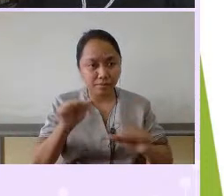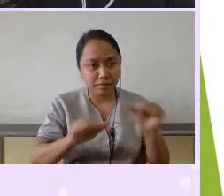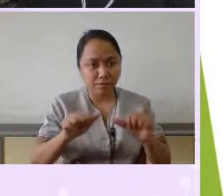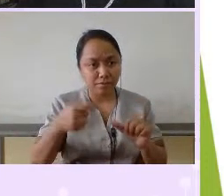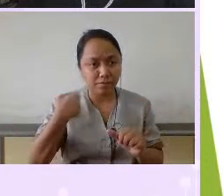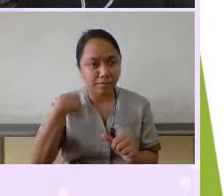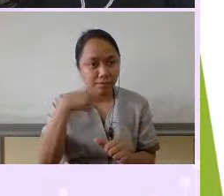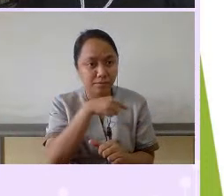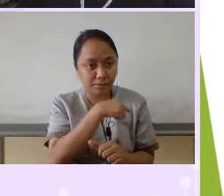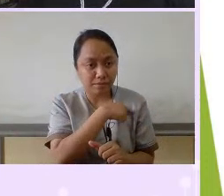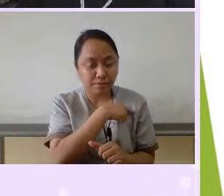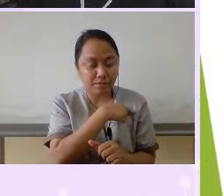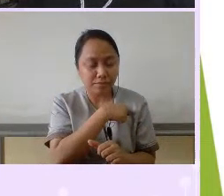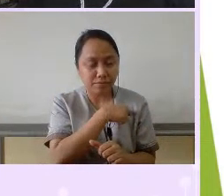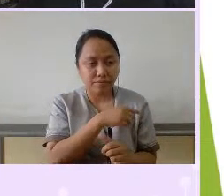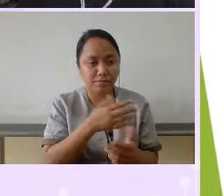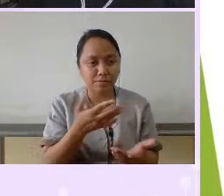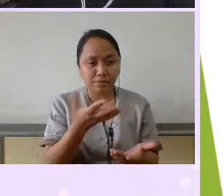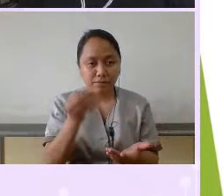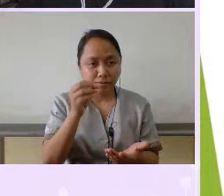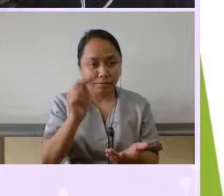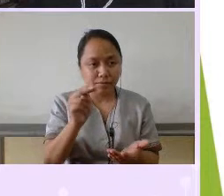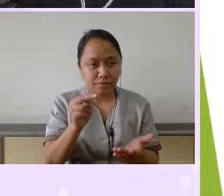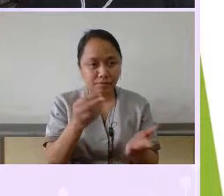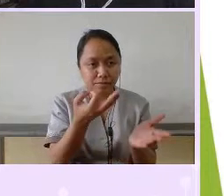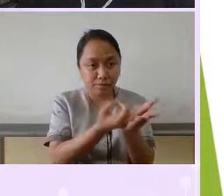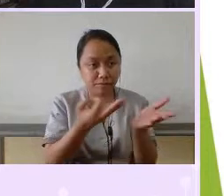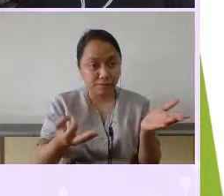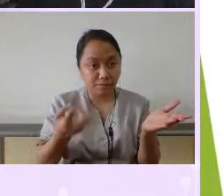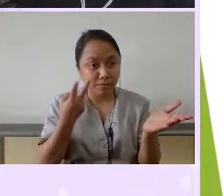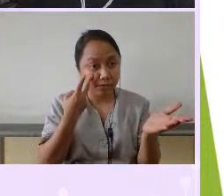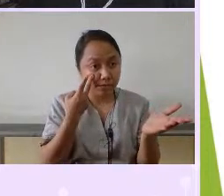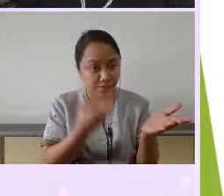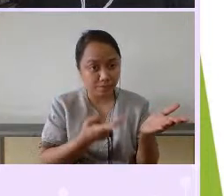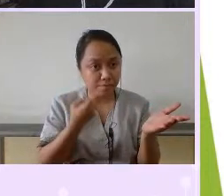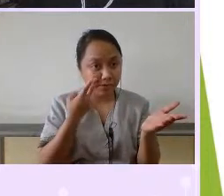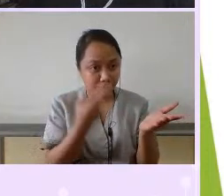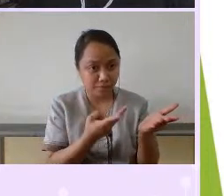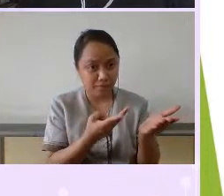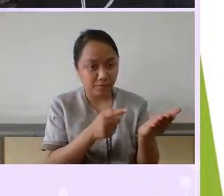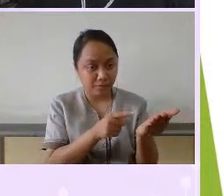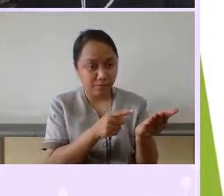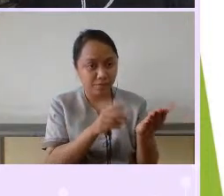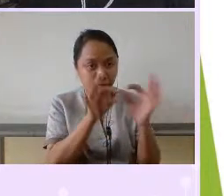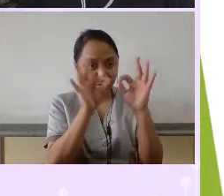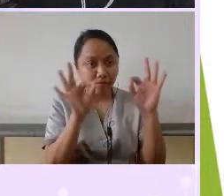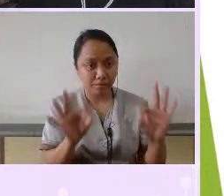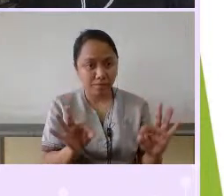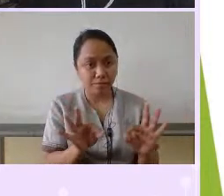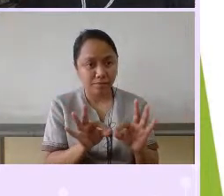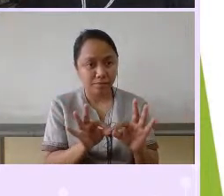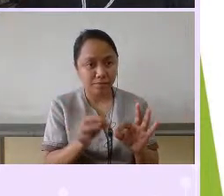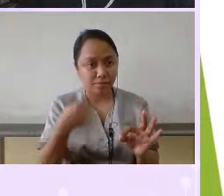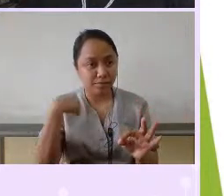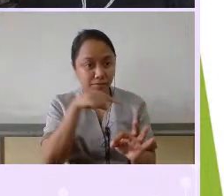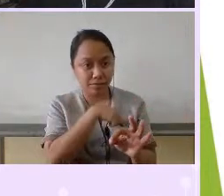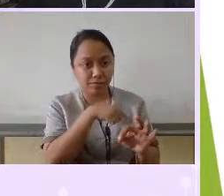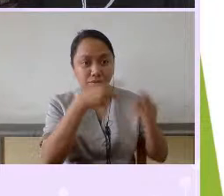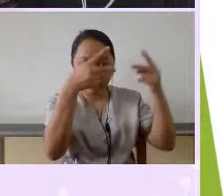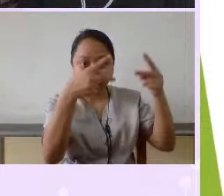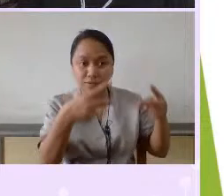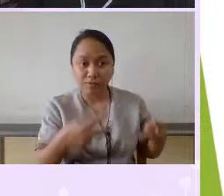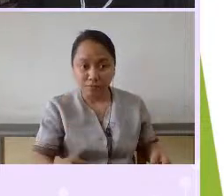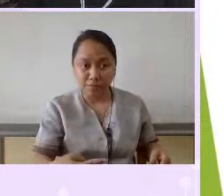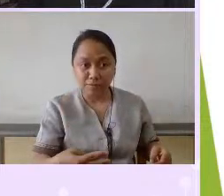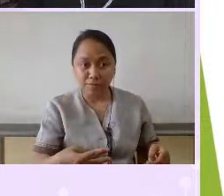or fisheries. Ayan. Makikita din po niya, po ninyo itong enrollment form sa ating website pag kinlik